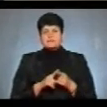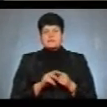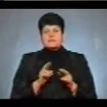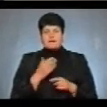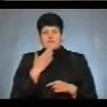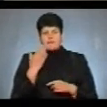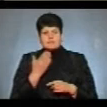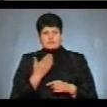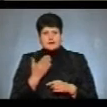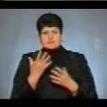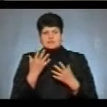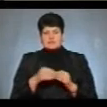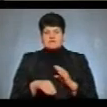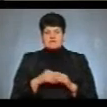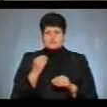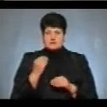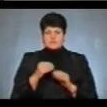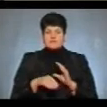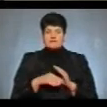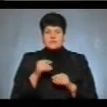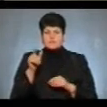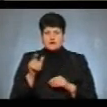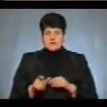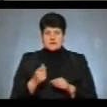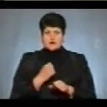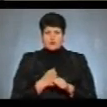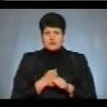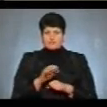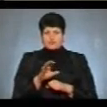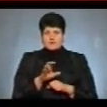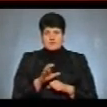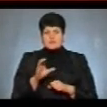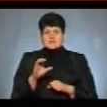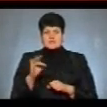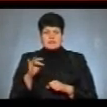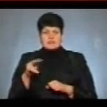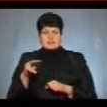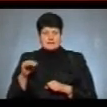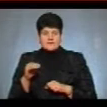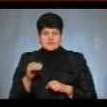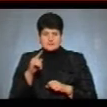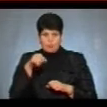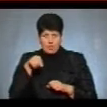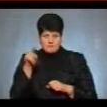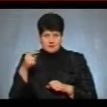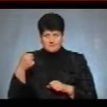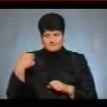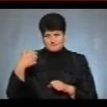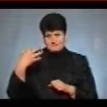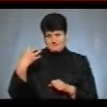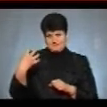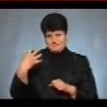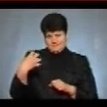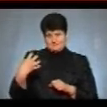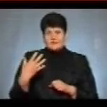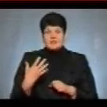агітація в день виборів. Так? Тобто, фактично, виборець, який робить фотографію чи селфі з поміткою, з позначкою